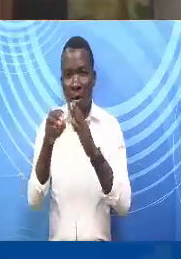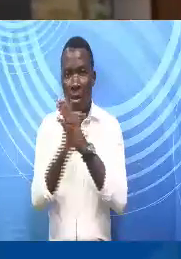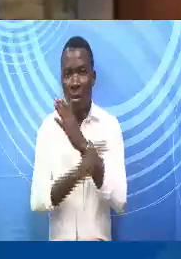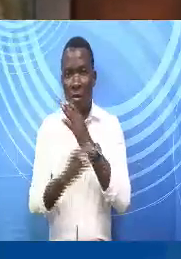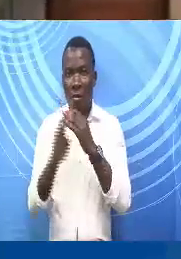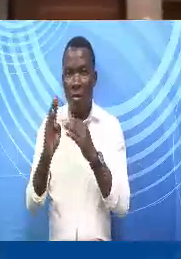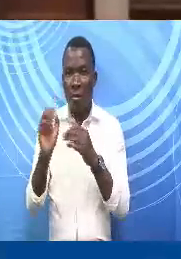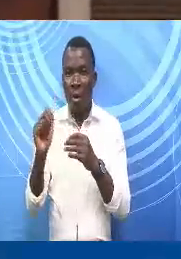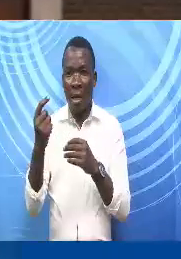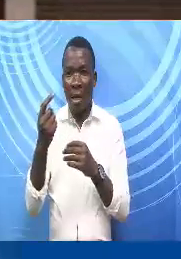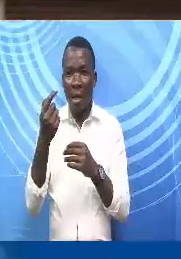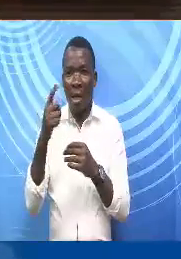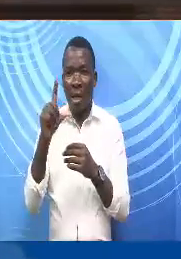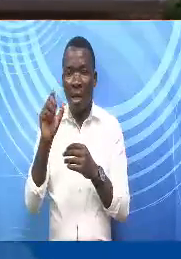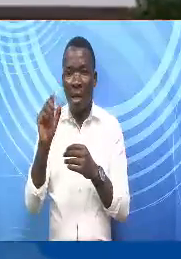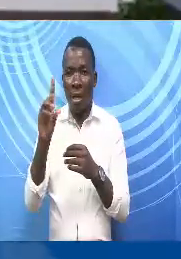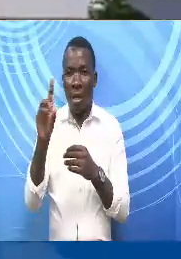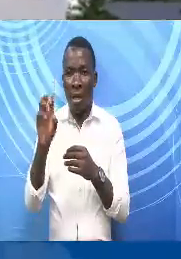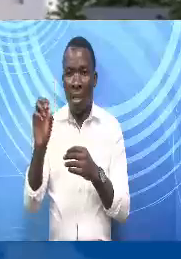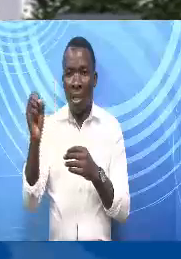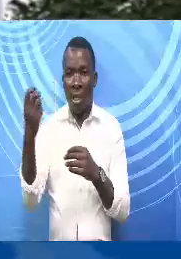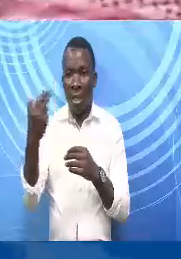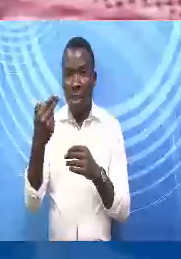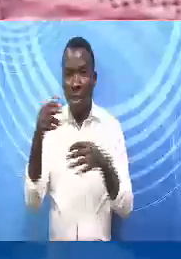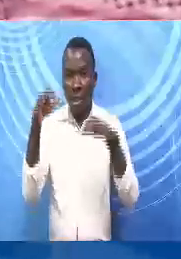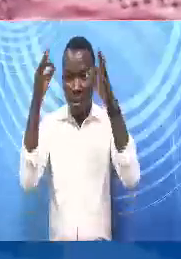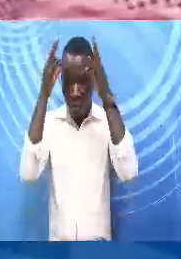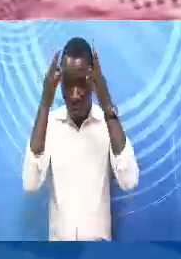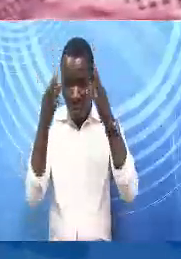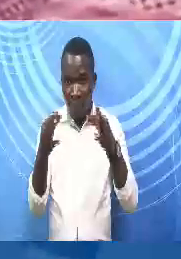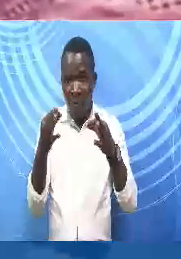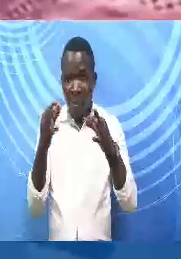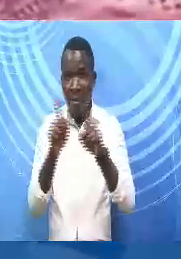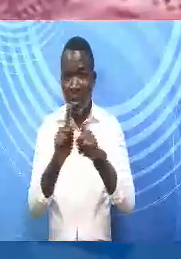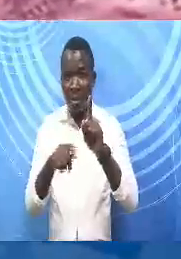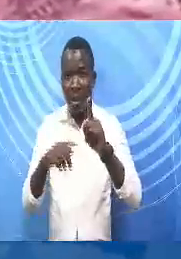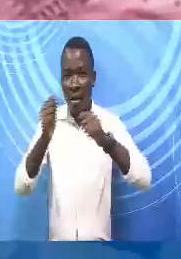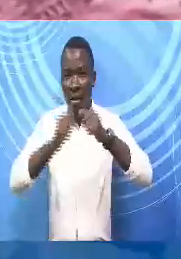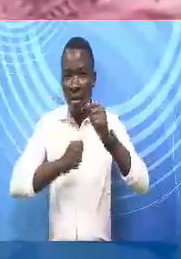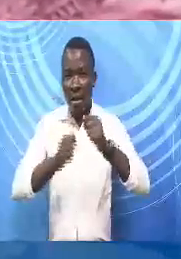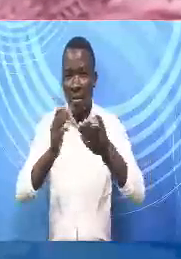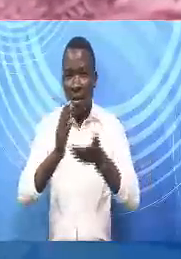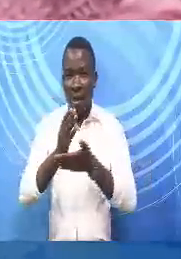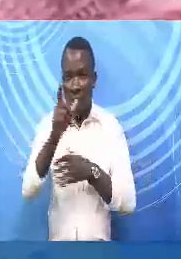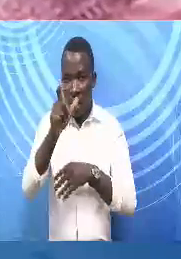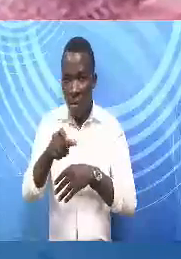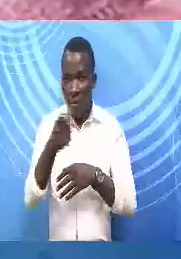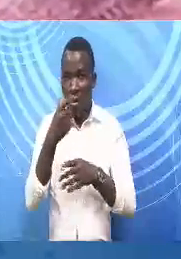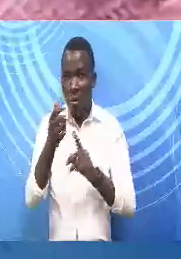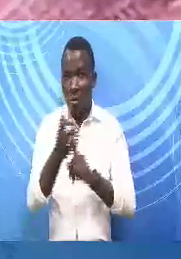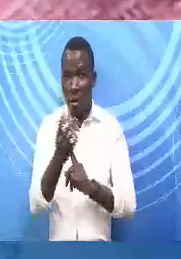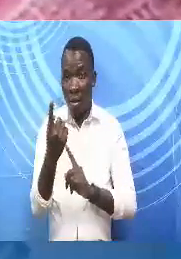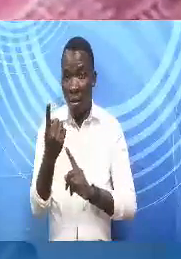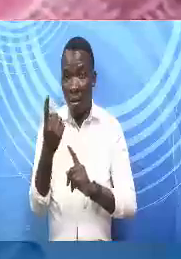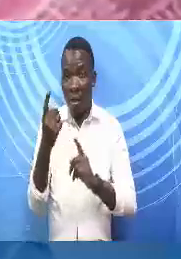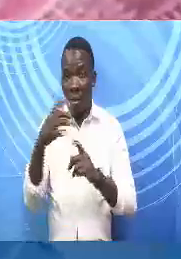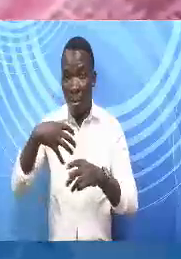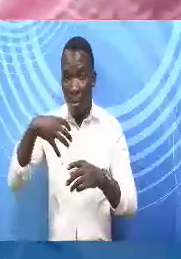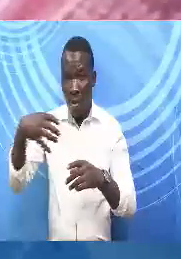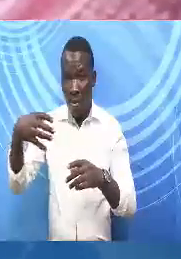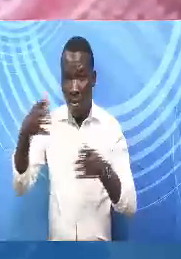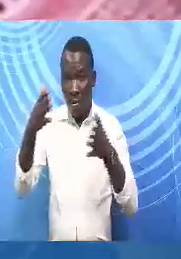Uyu mwanzuro ukaba wafashwe neza n'abaharanira uburenganzira bwa muntu bavuga ko ari imbonekarimwe ku bakoresha bo